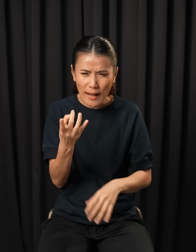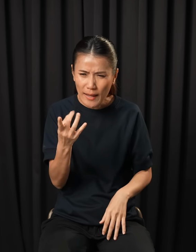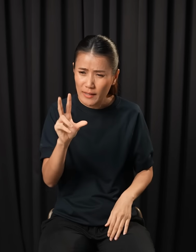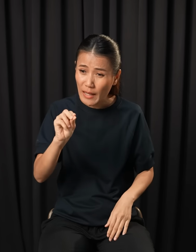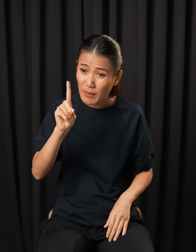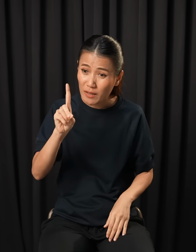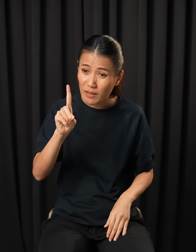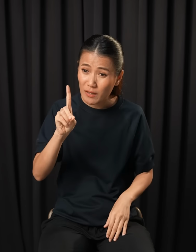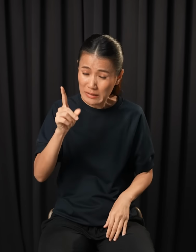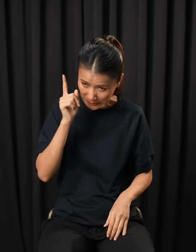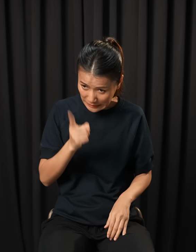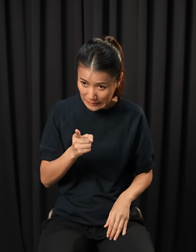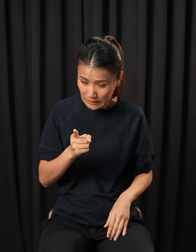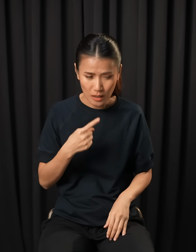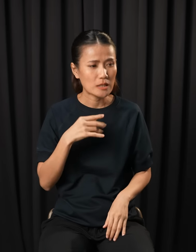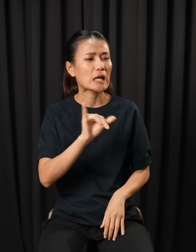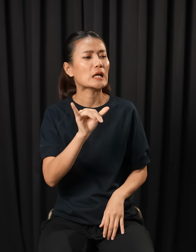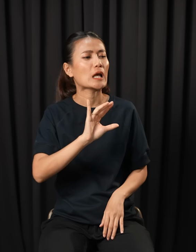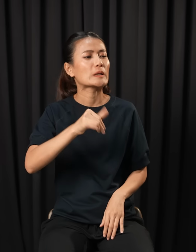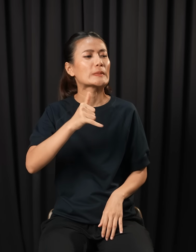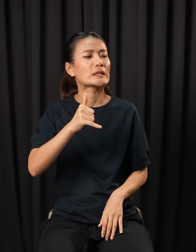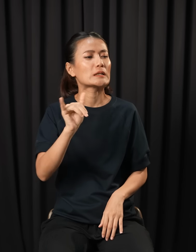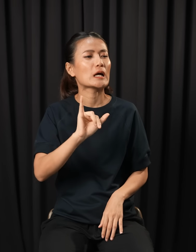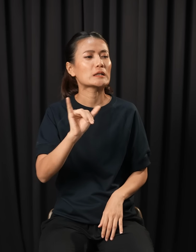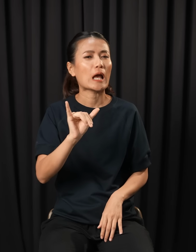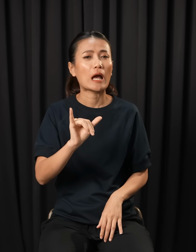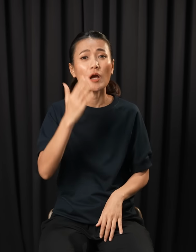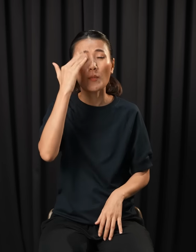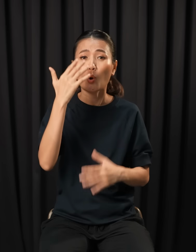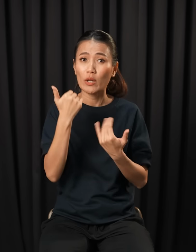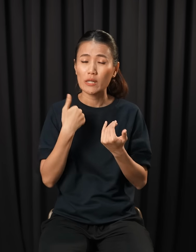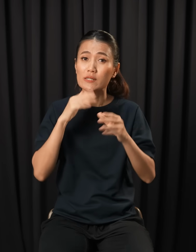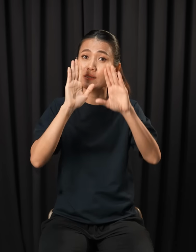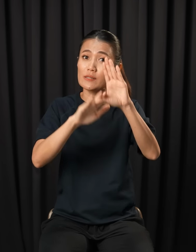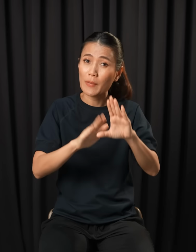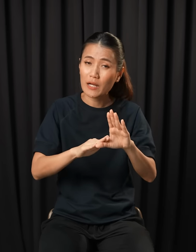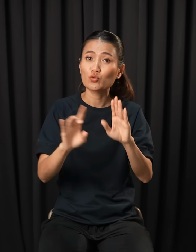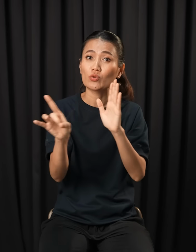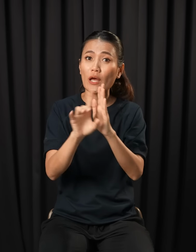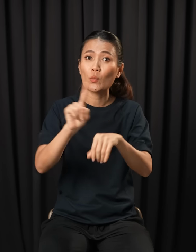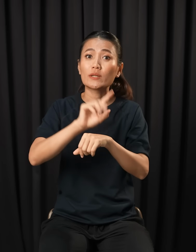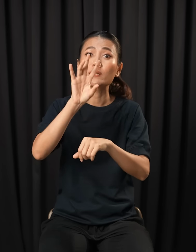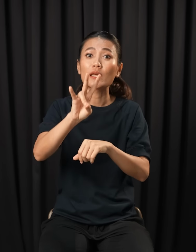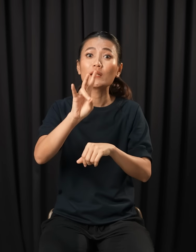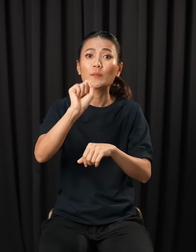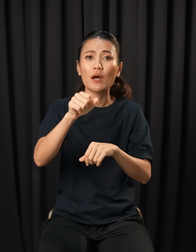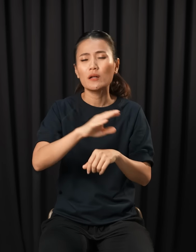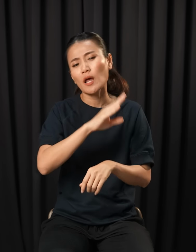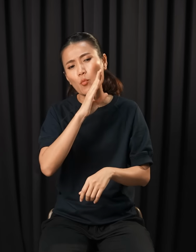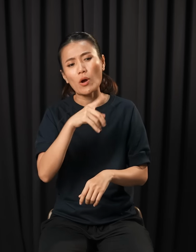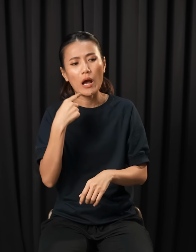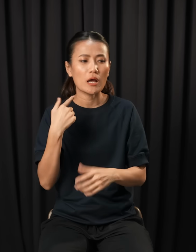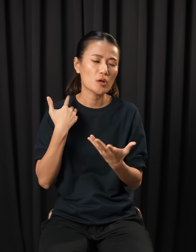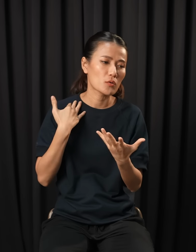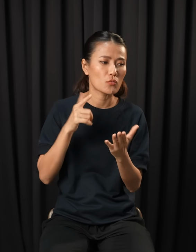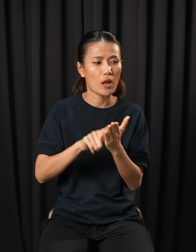พรรคก้าวไกลของเราได้หมายเลข31ถูกต้องไหมคะหมายเลขนี้แน่นอนแล้วใช่ไหมเอ่ย ยังไม่แน่นอนครับ ยังไม่แน่นอน เพราะสมัคร